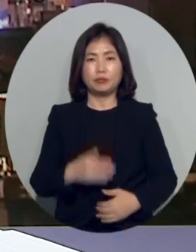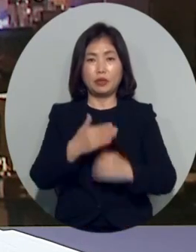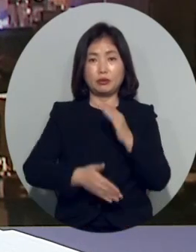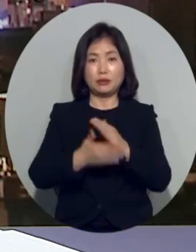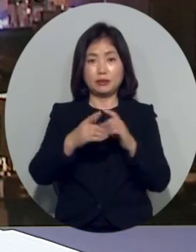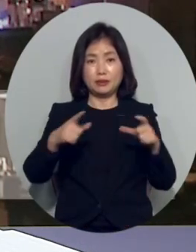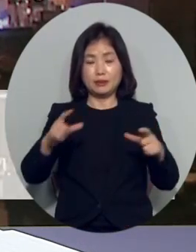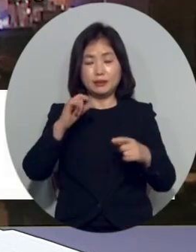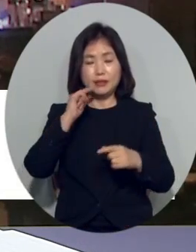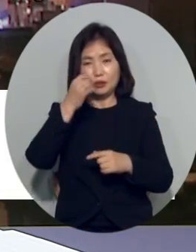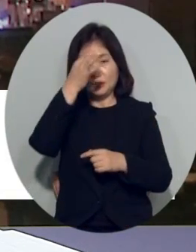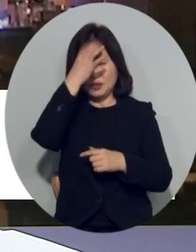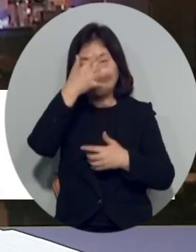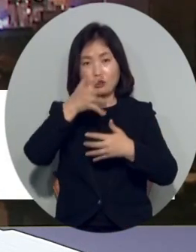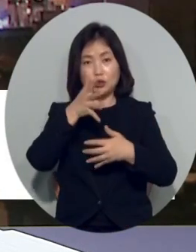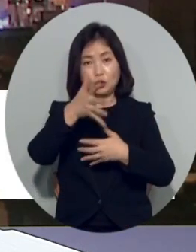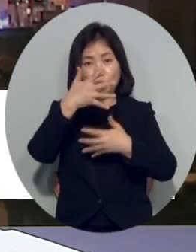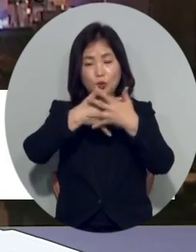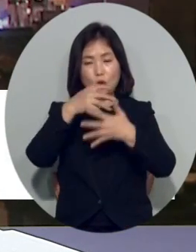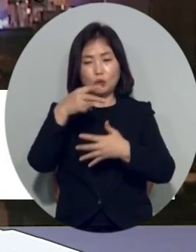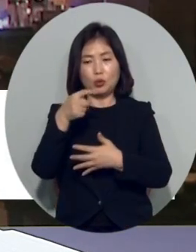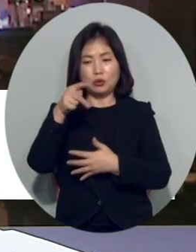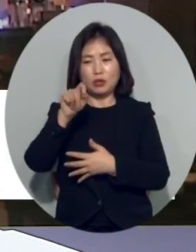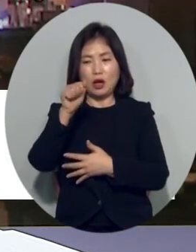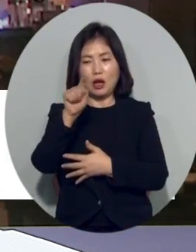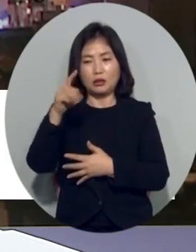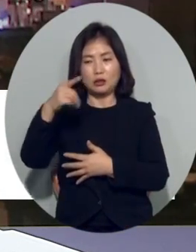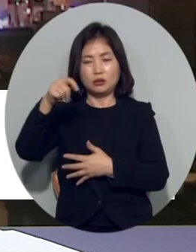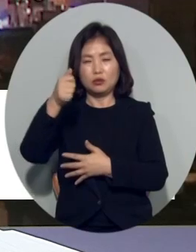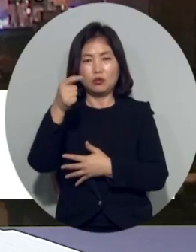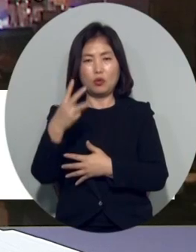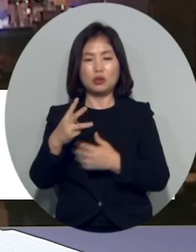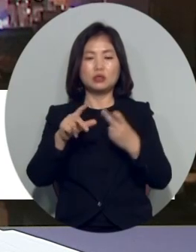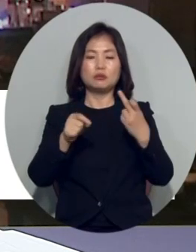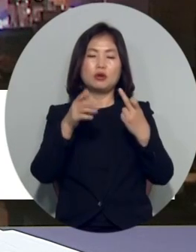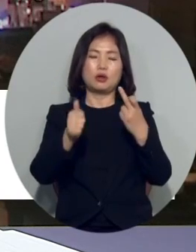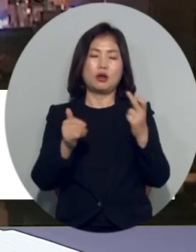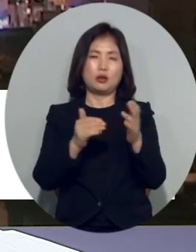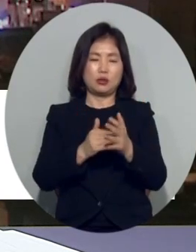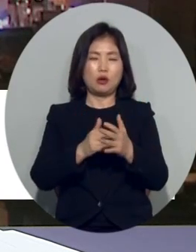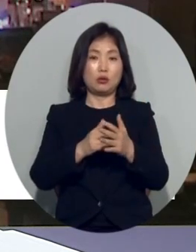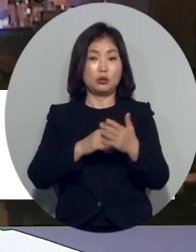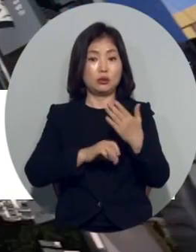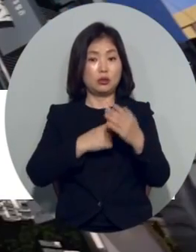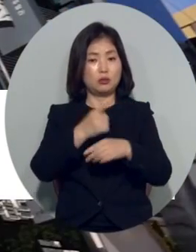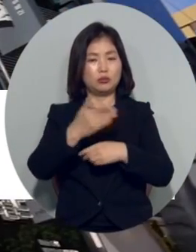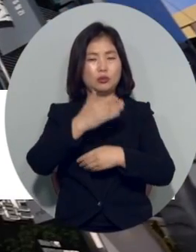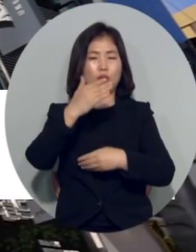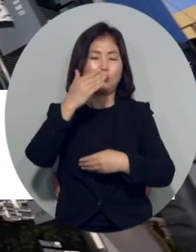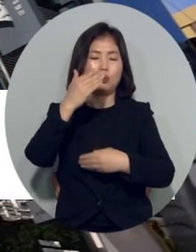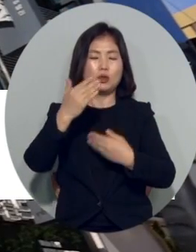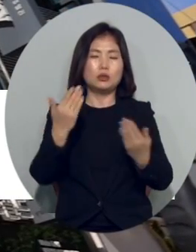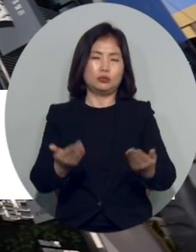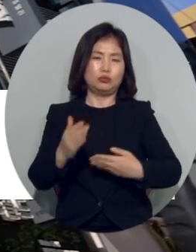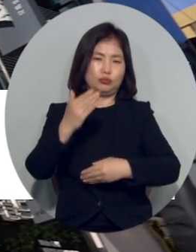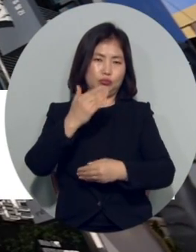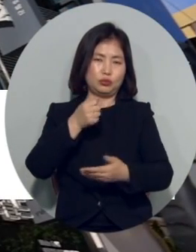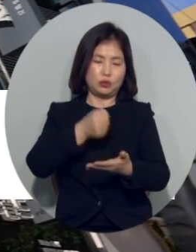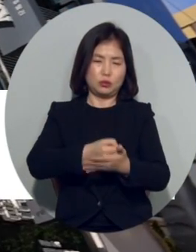대구 지역 예술영화 전용극장인 동성아트홀이 오는 12월까지 운영한 뒤 내년부터 잠정